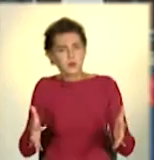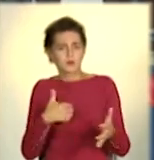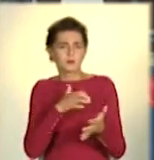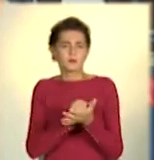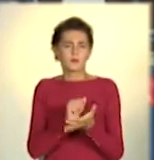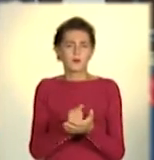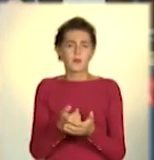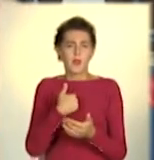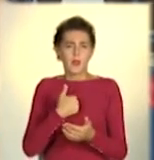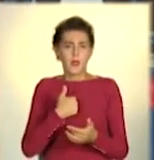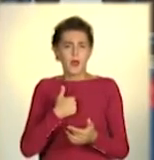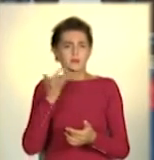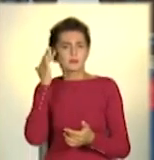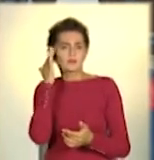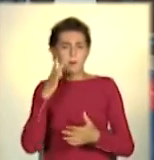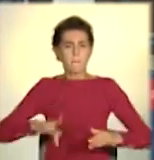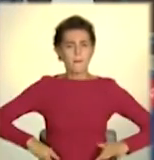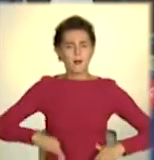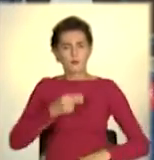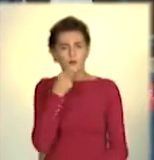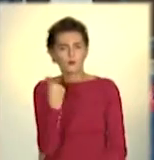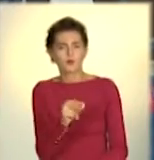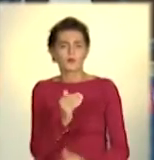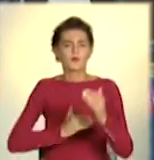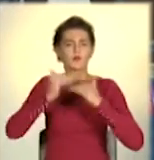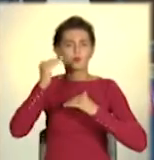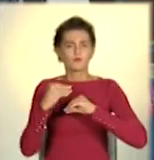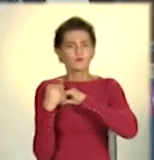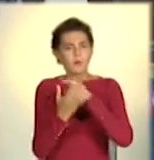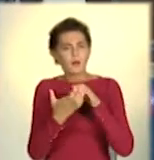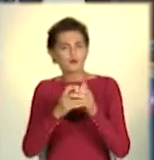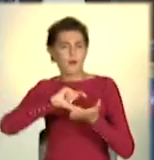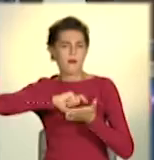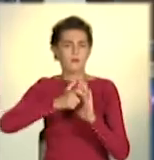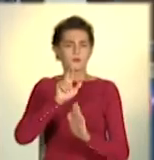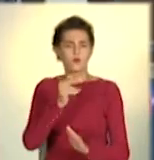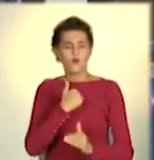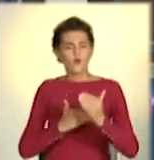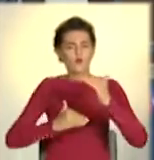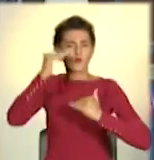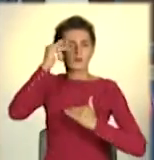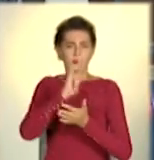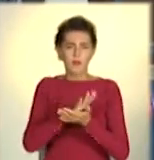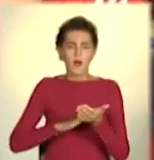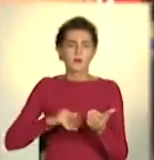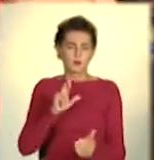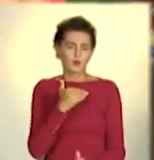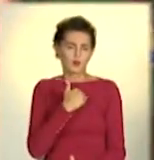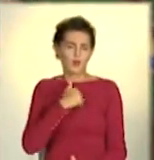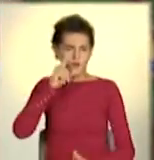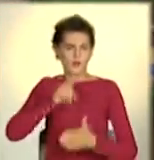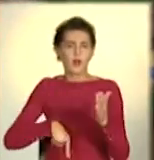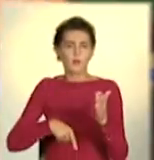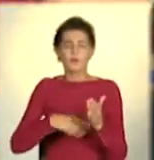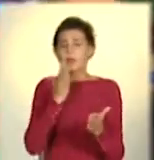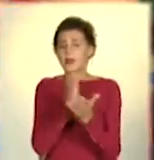я кандидат мастера спорту. Хотілося б мастера спорту міжнародного класу. Ну, в дальнейшому вийде, думаю. У цій школі